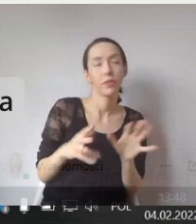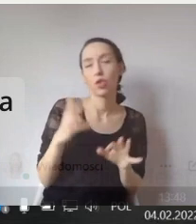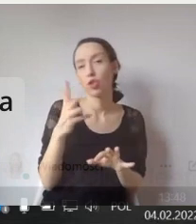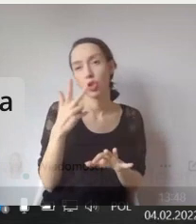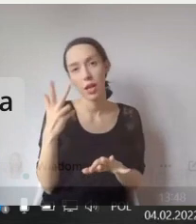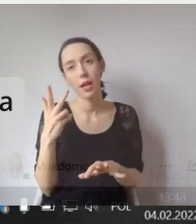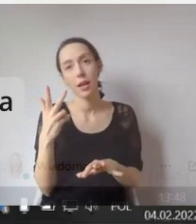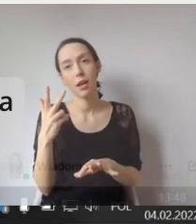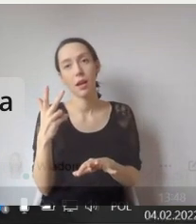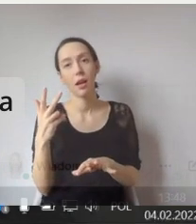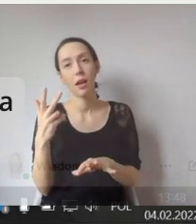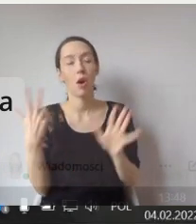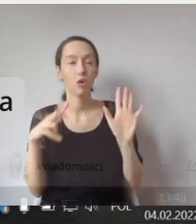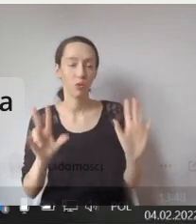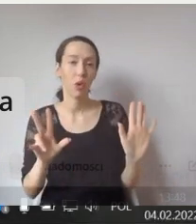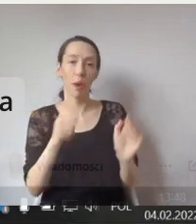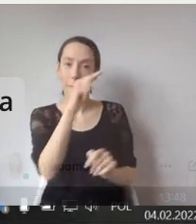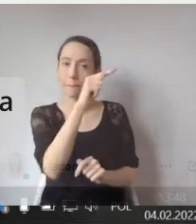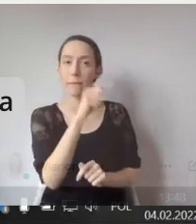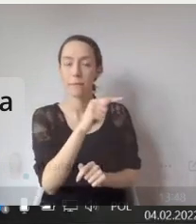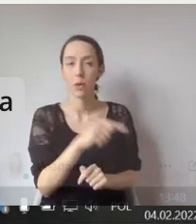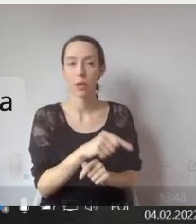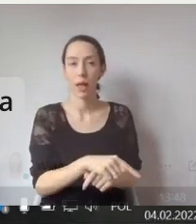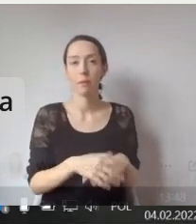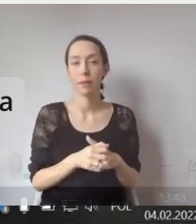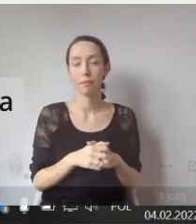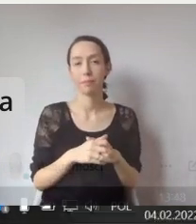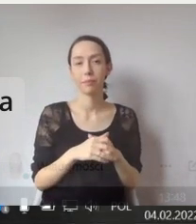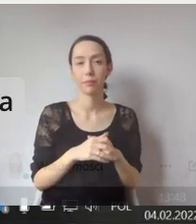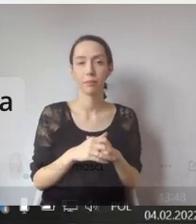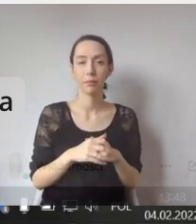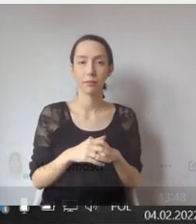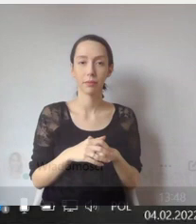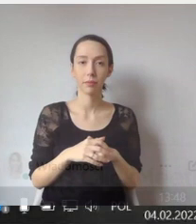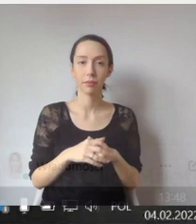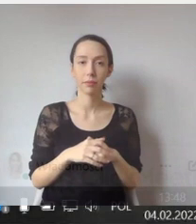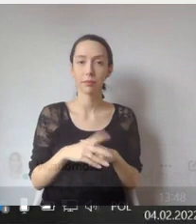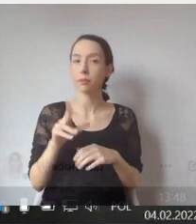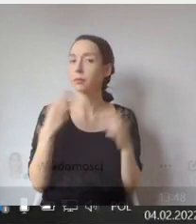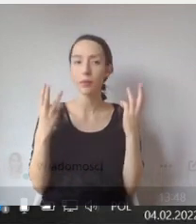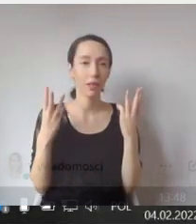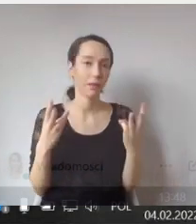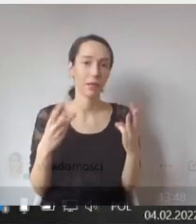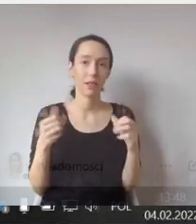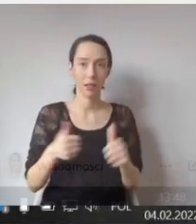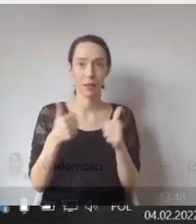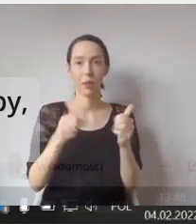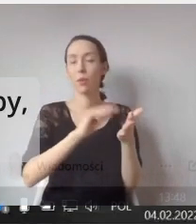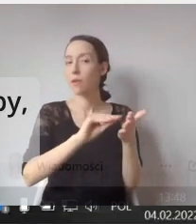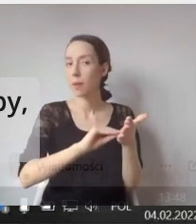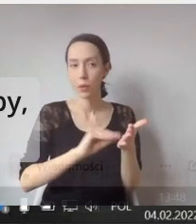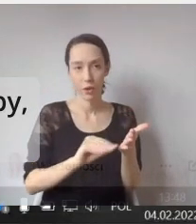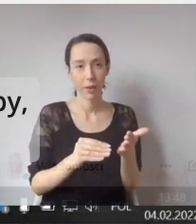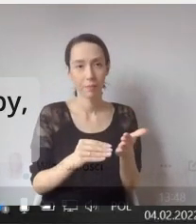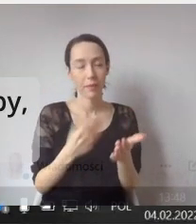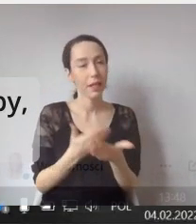między 3 a 8 podpunktami, mniej więcej. Ale najważniejsze, żeby w ogóle to było wypełnione,